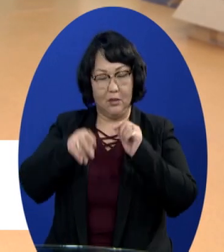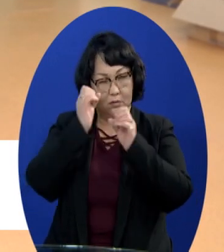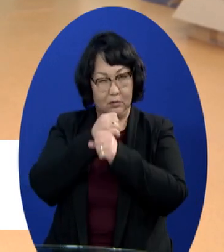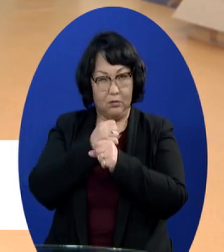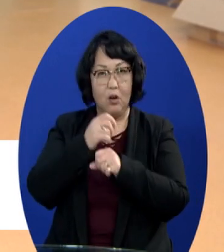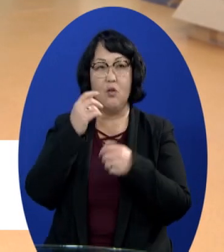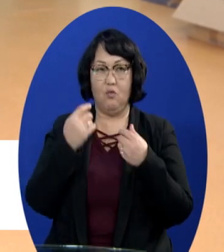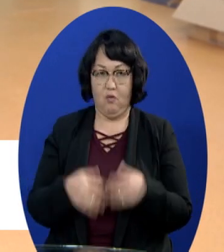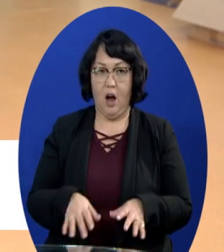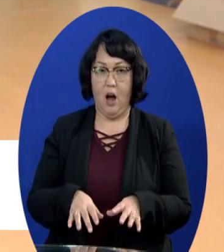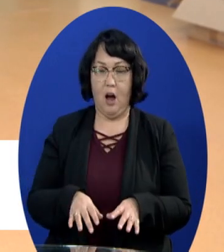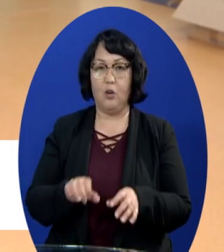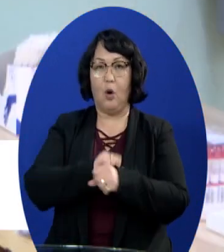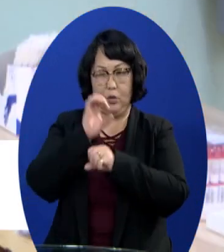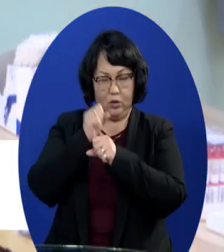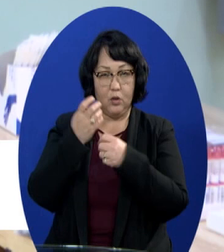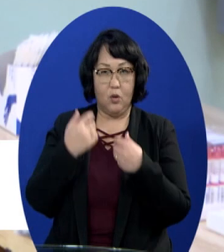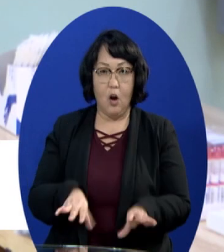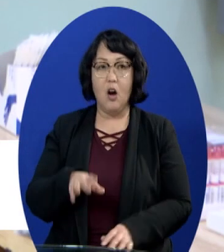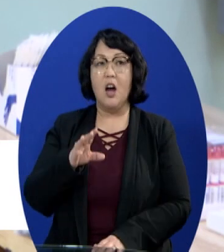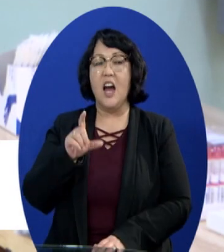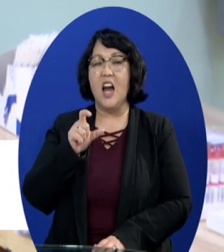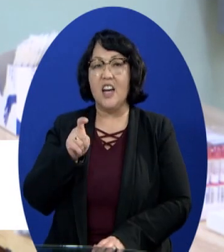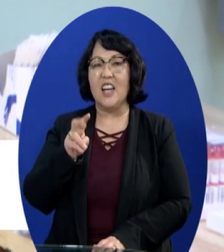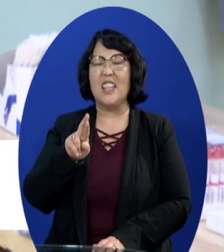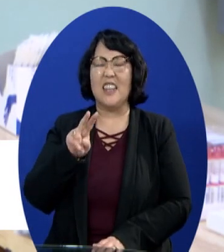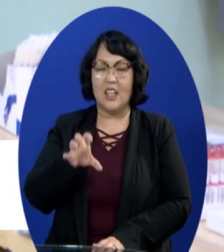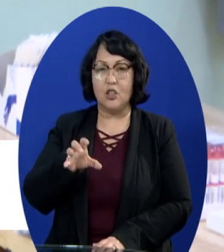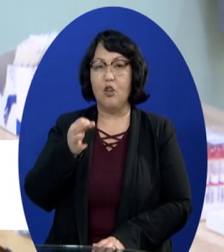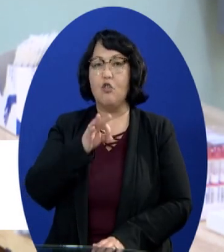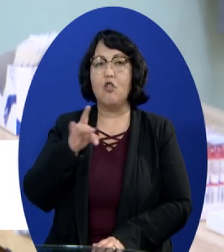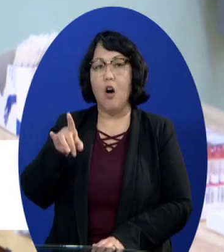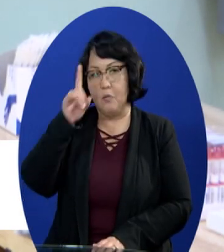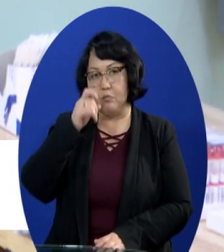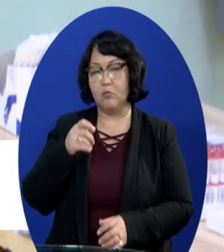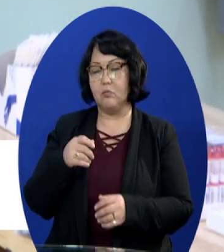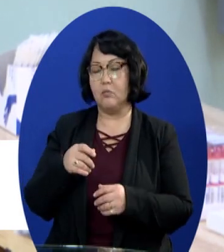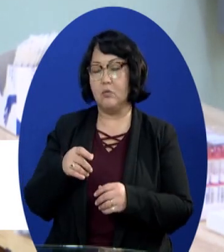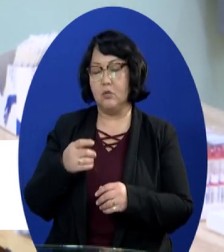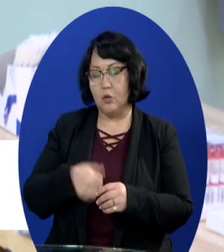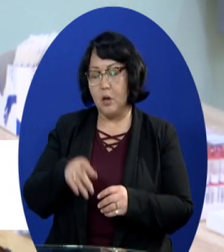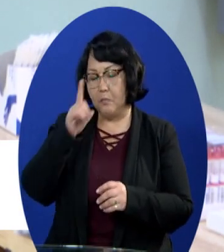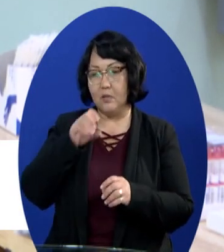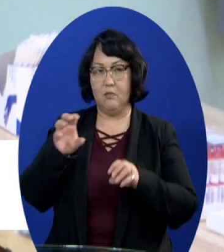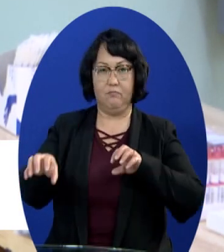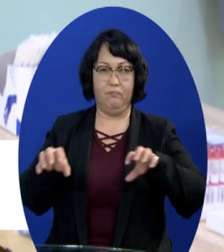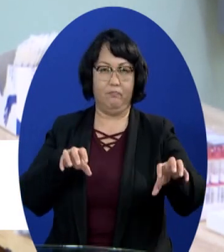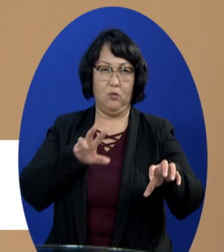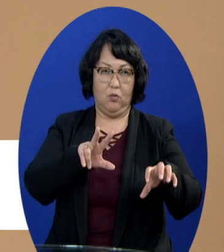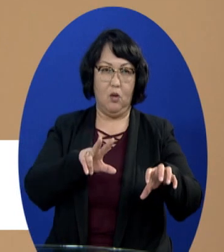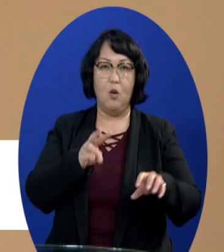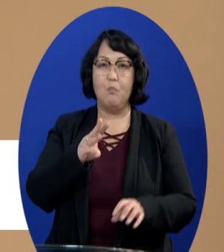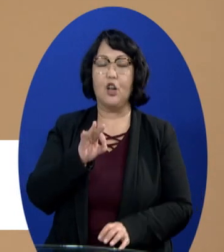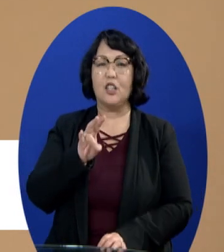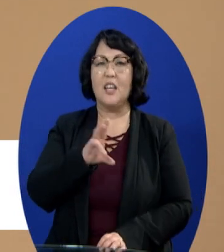шинжилгээнд хамруулсан байна. Замун ихнийхээс өргөө амарчих газар гэсэн 3 голомт бүртгэгдлээ. Мөн монос офистой холбоотой тусгаарлагдж байсан гэр бүлийн